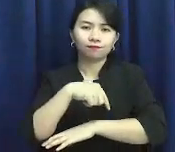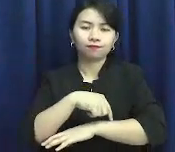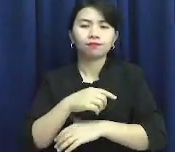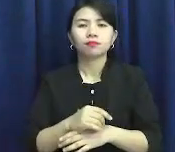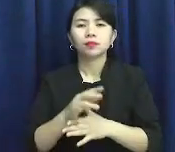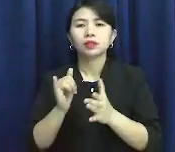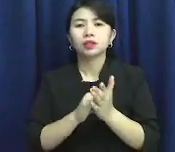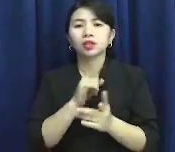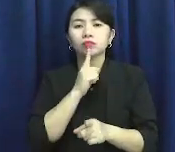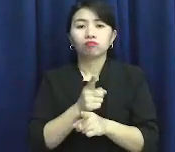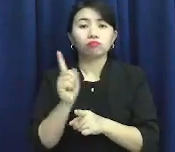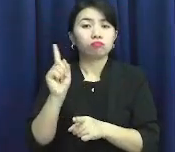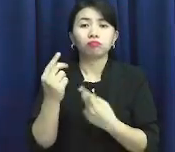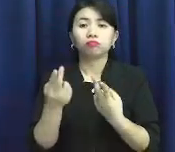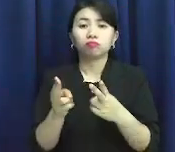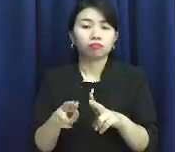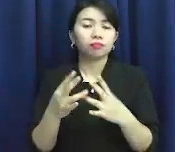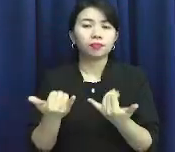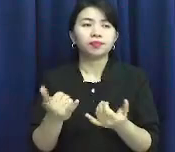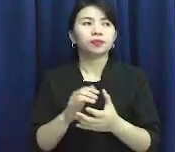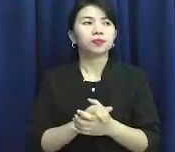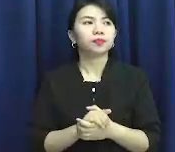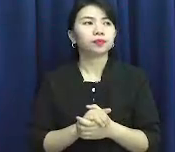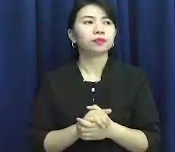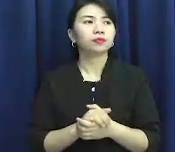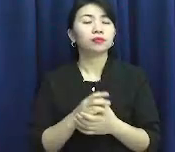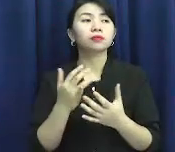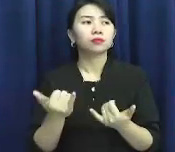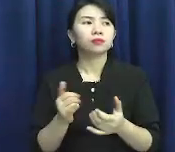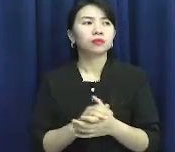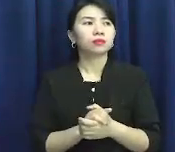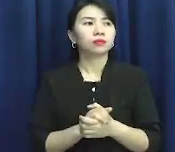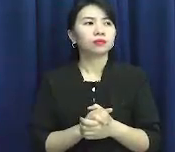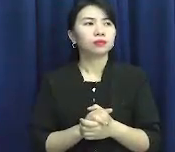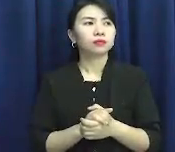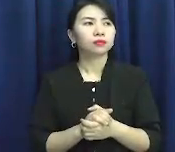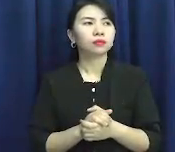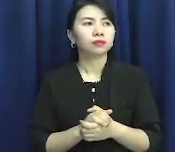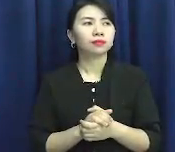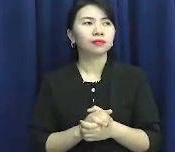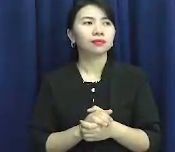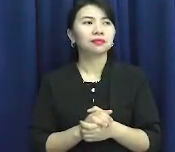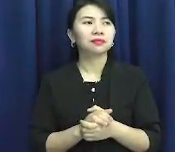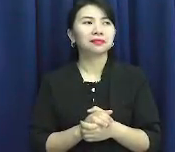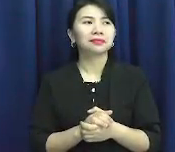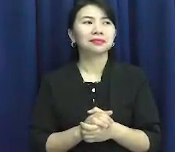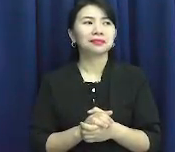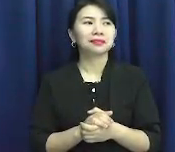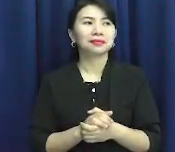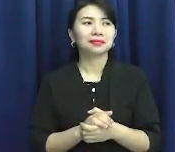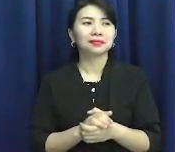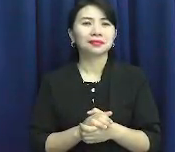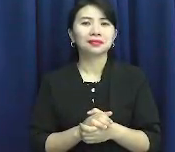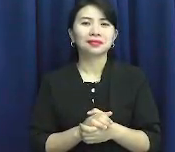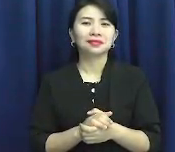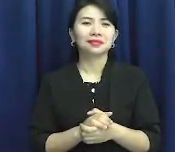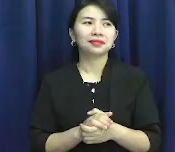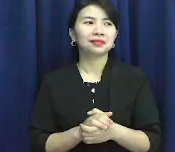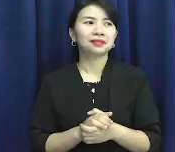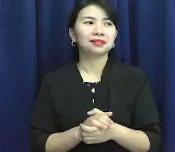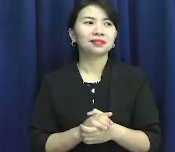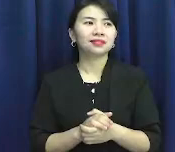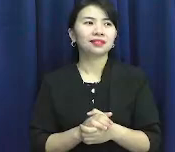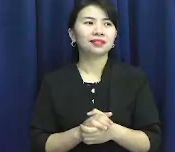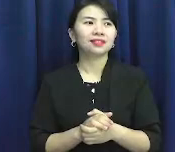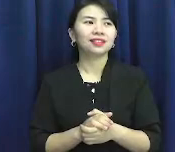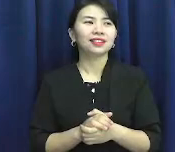That's the truth. I know you will... Lagyan natin ang magandang dugtog. Tugutugtum. Yan. Yan ang bago nating sound card.